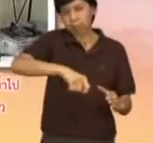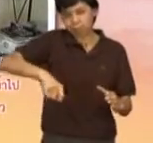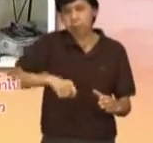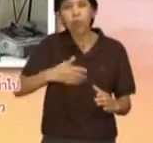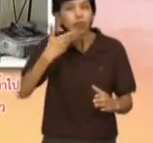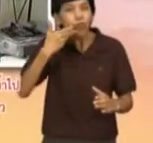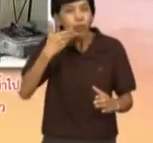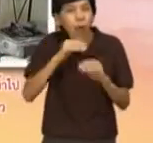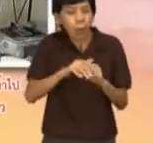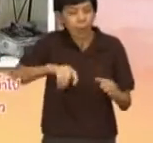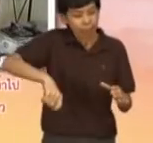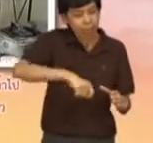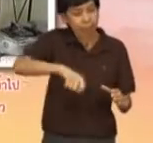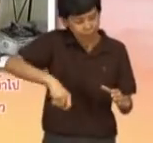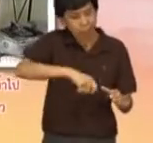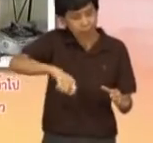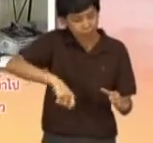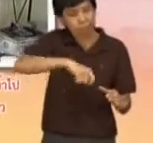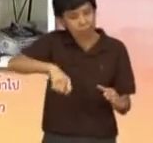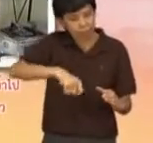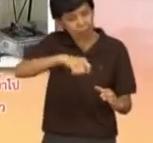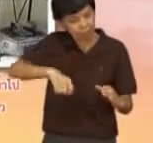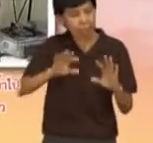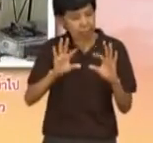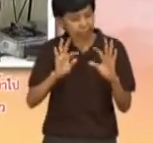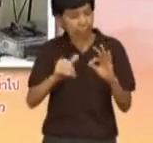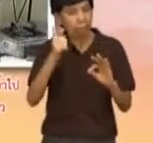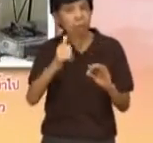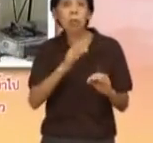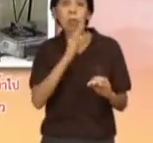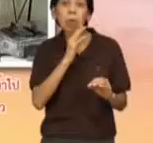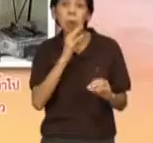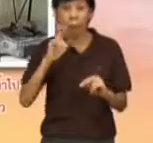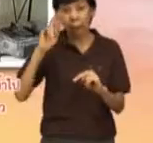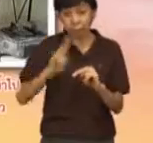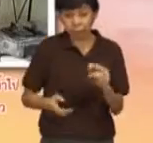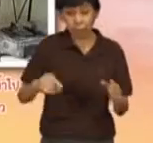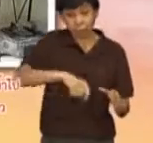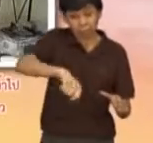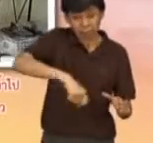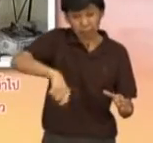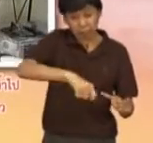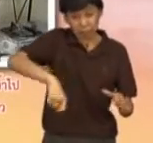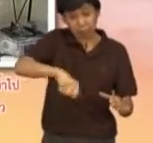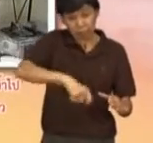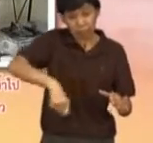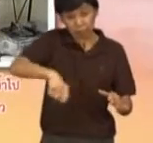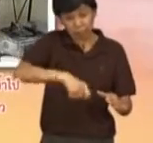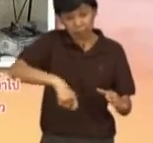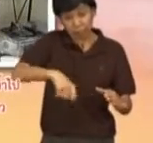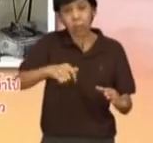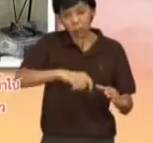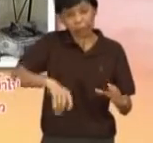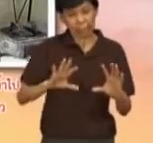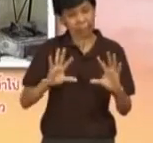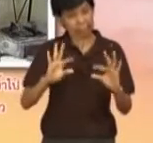กับกะทิ ที่ใช้กวนเมื่อสักครู ่ให้ได้ที่เลย ค่ะ นะคะแล้วถ้าใส่ไข่ลงไปแล้วเนี่ยต้องกวนให้หนักเข้าไป ค่ะ จน